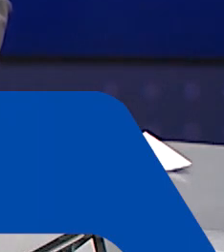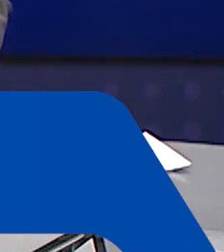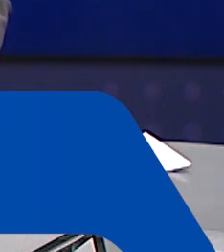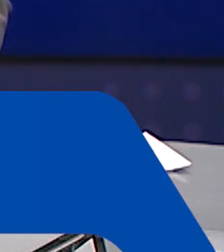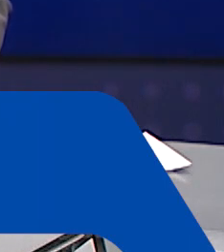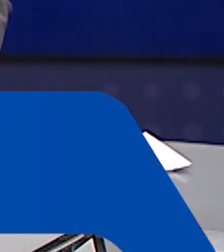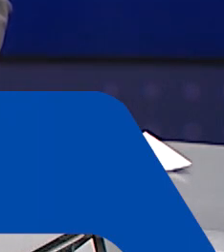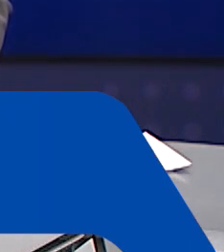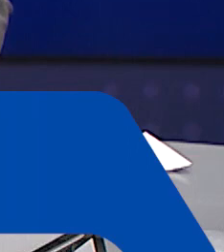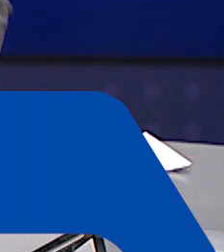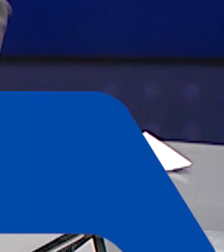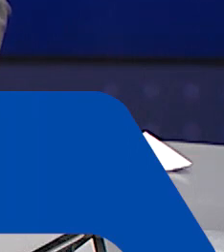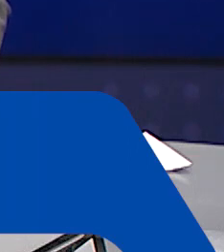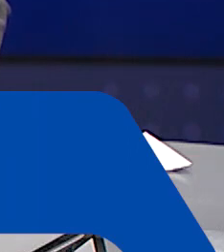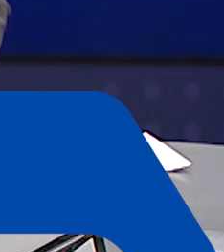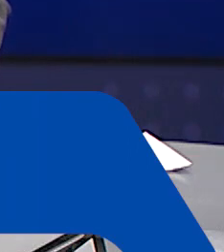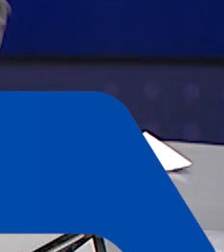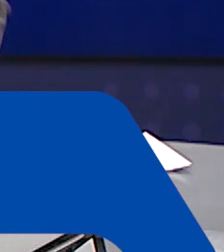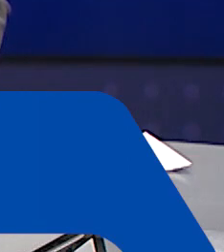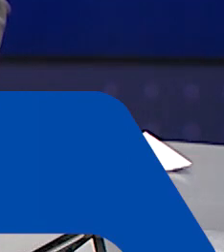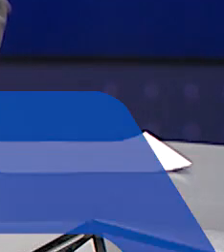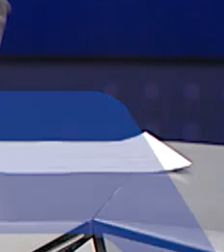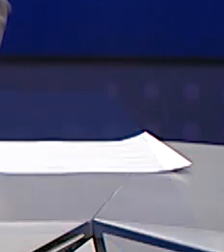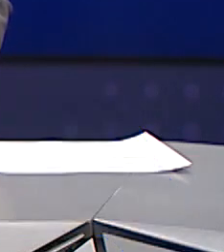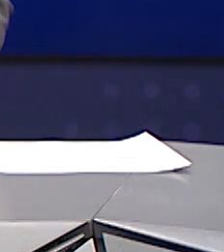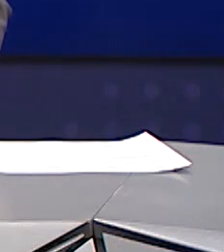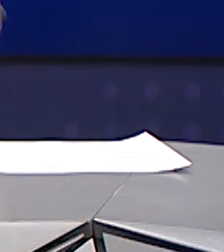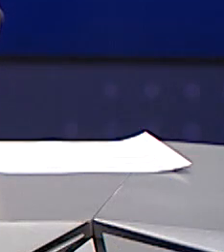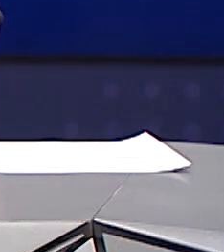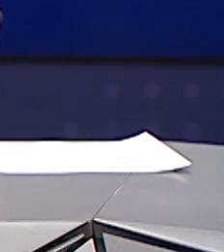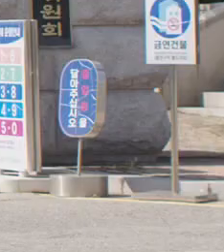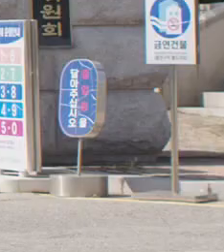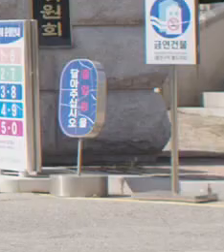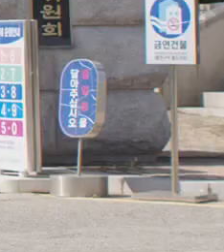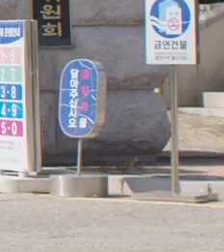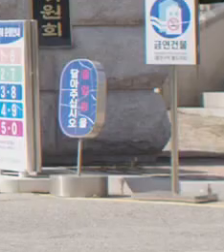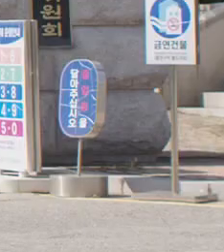26일에 종합국정감사를 받았는데요. 관련 내용 알아봅니다.